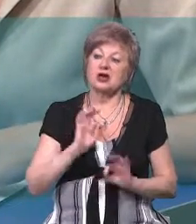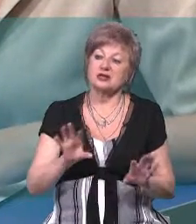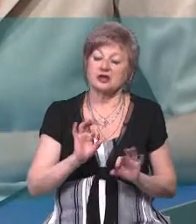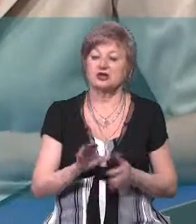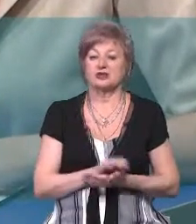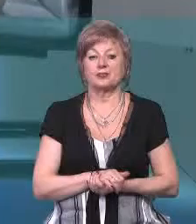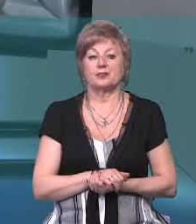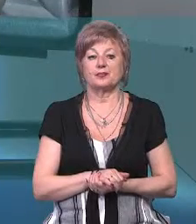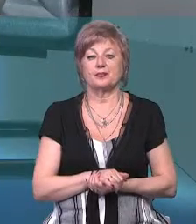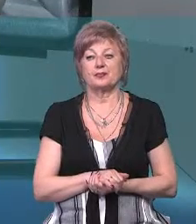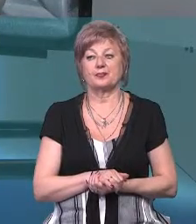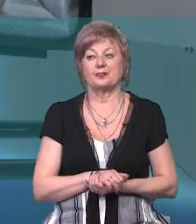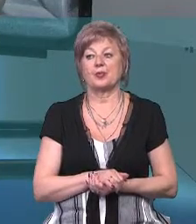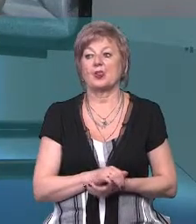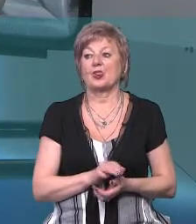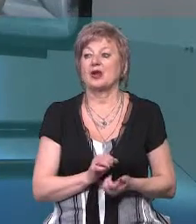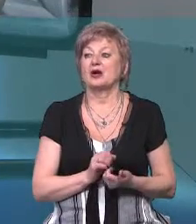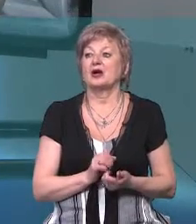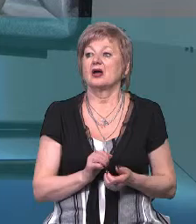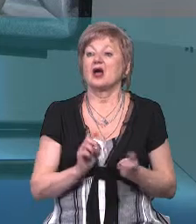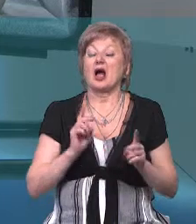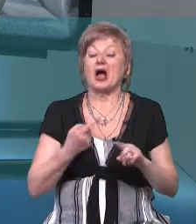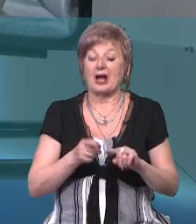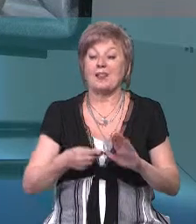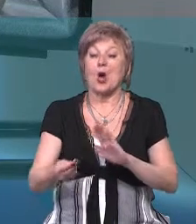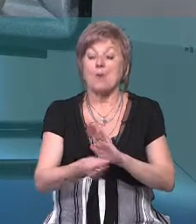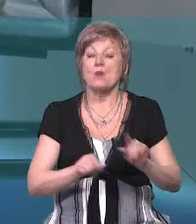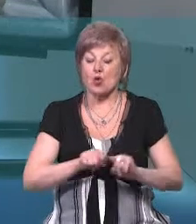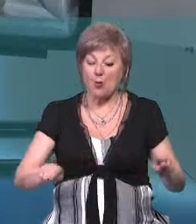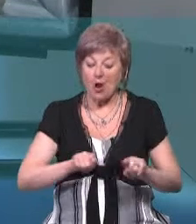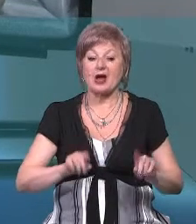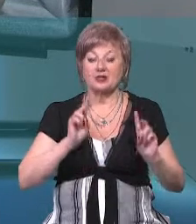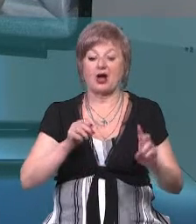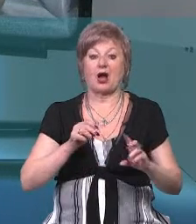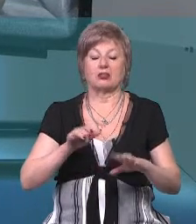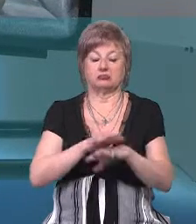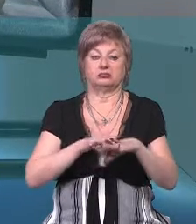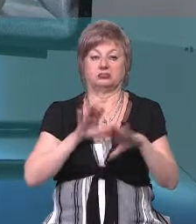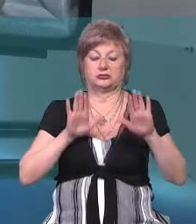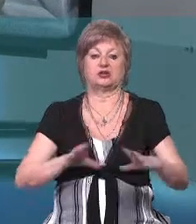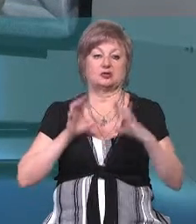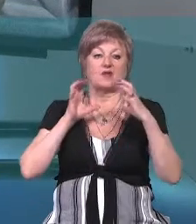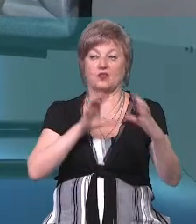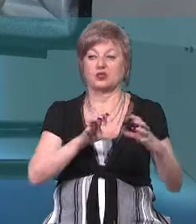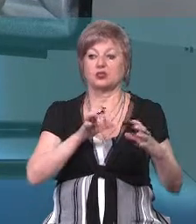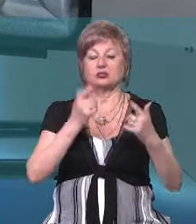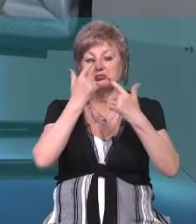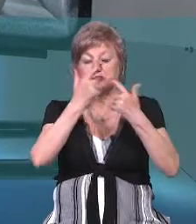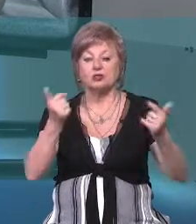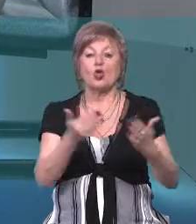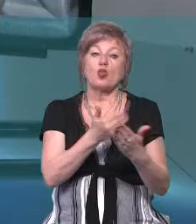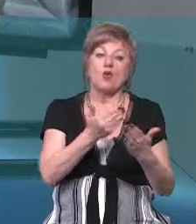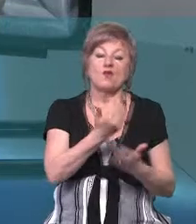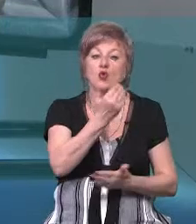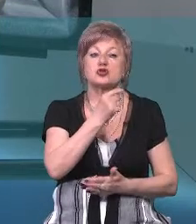ви розкажете, чи є це пропагандою, коли у громадському місці, у маршрутці лунають новини Російської